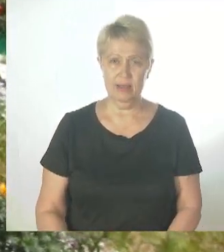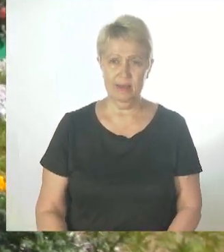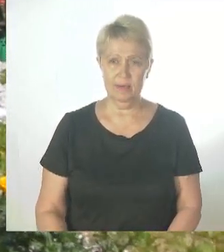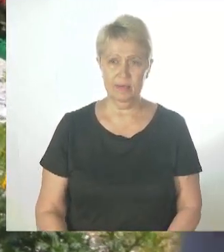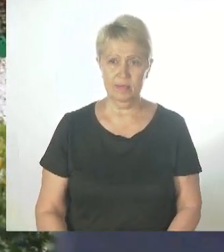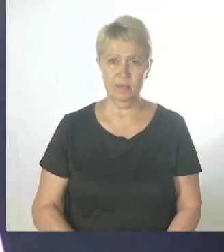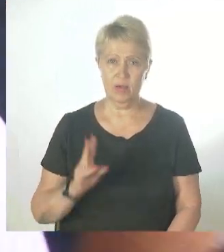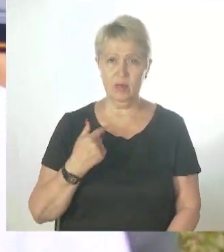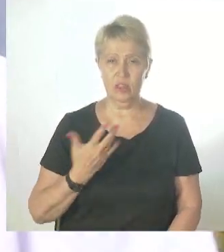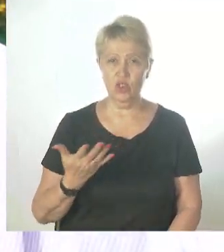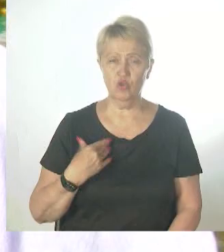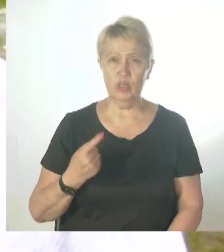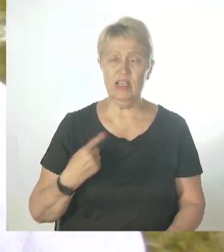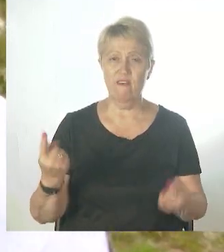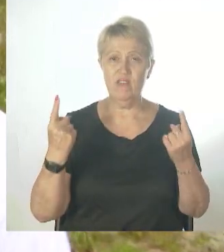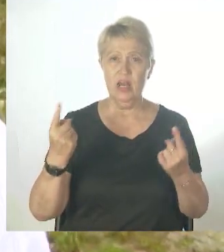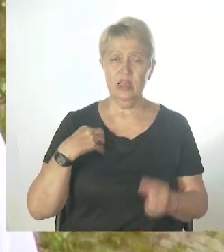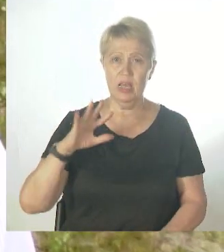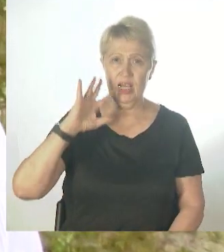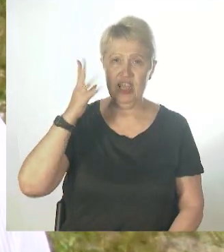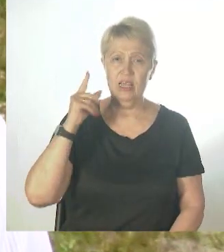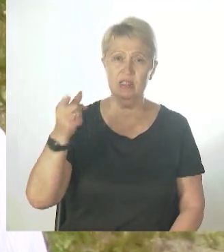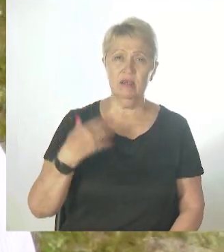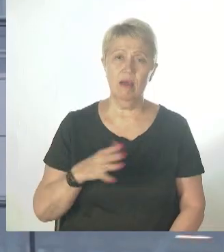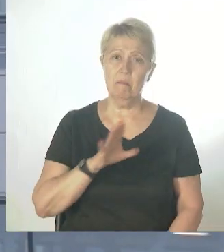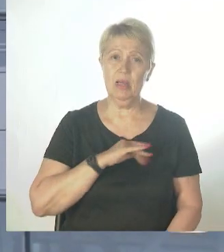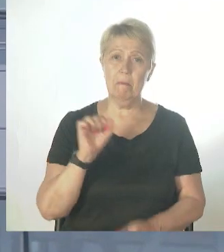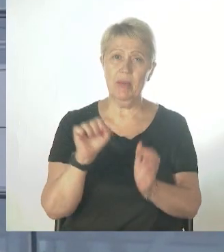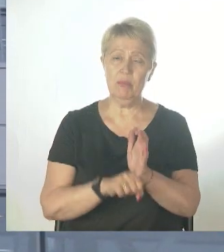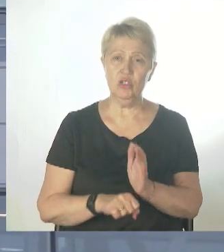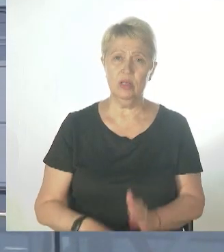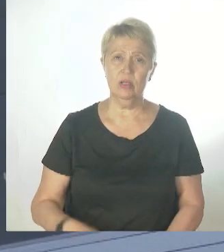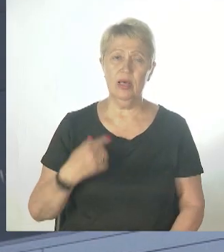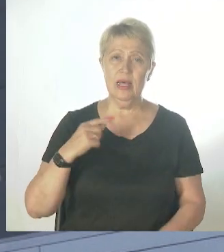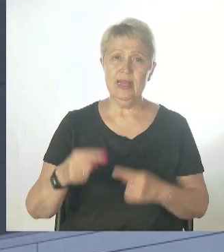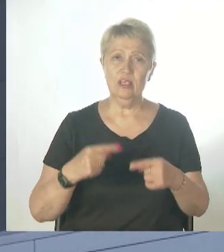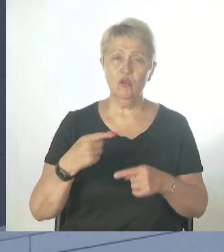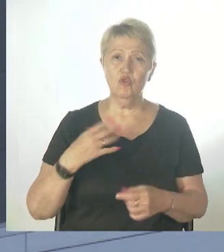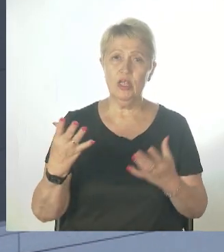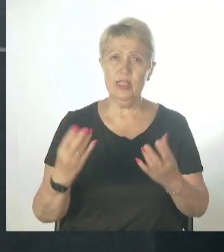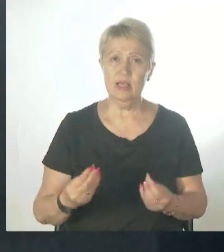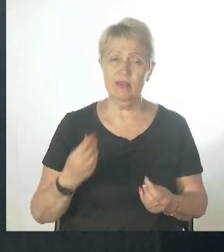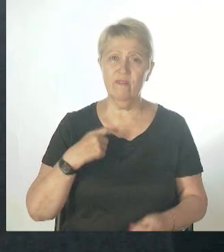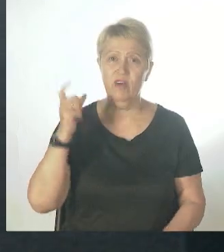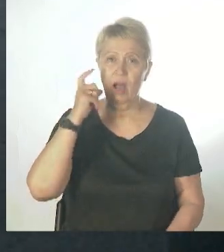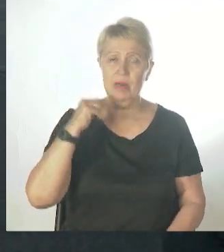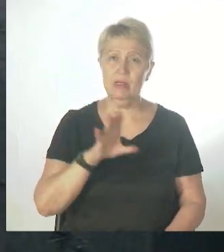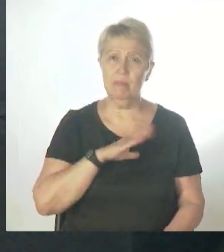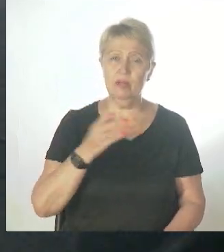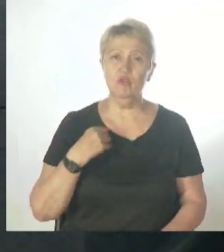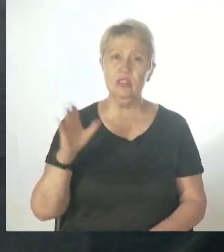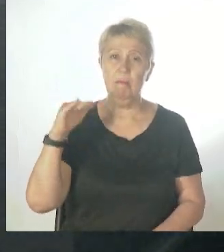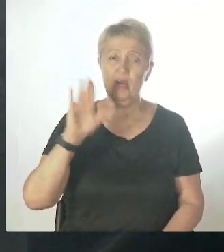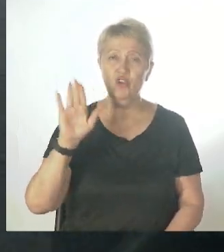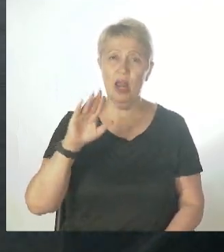наш великий князь Александр Невский побеждал врагов. На следующий день в Хабаровске состоялся прощальный молебен.